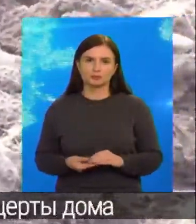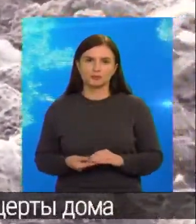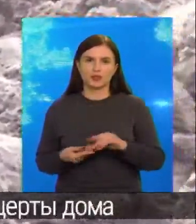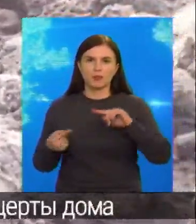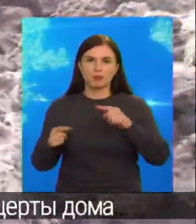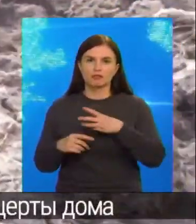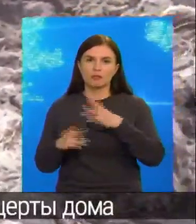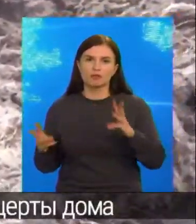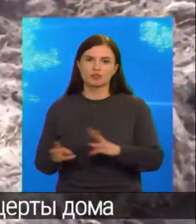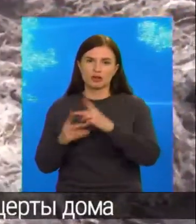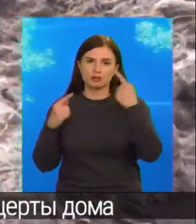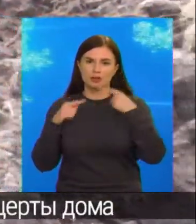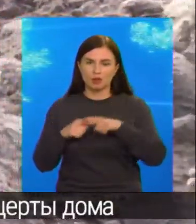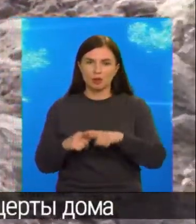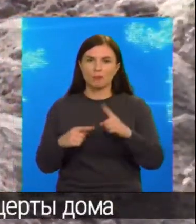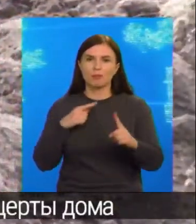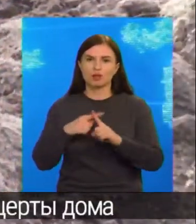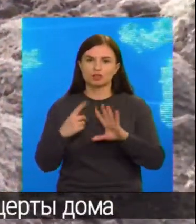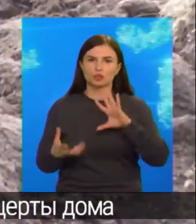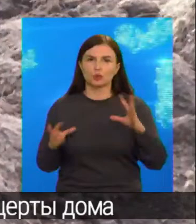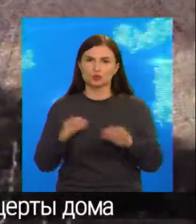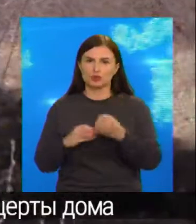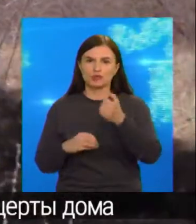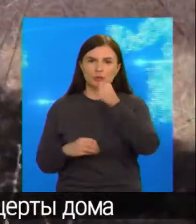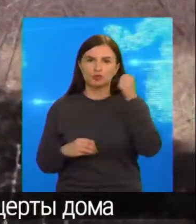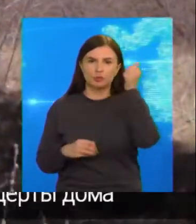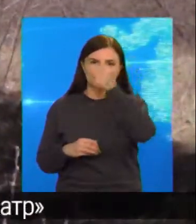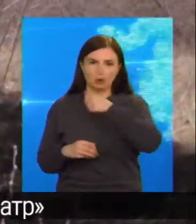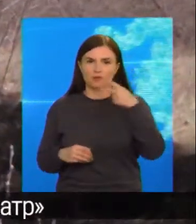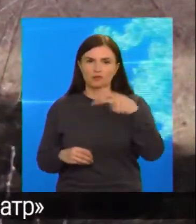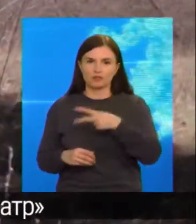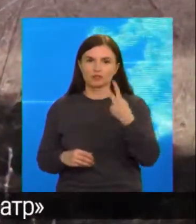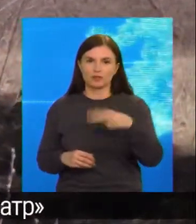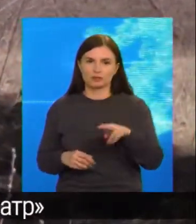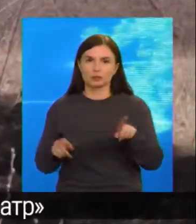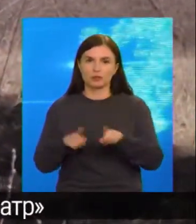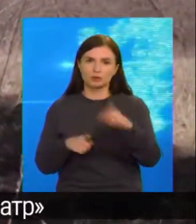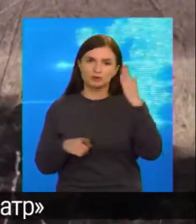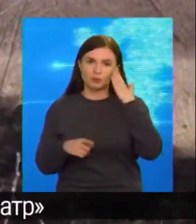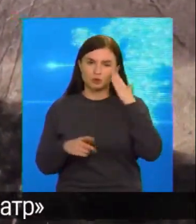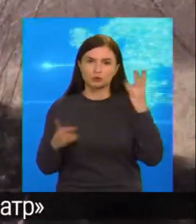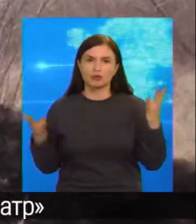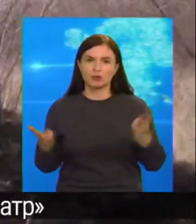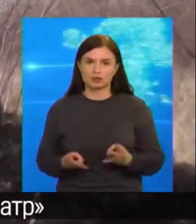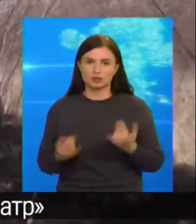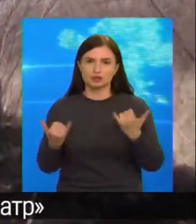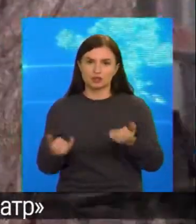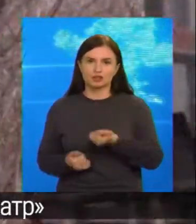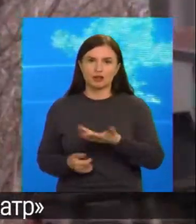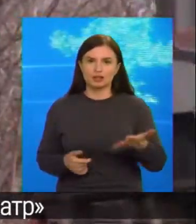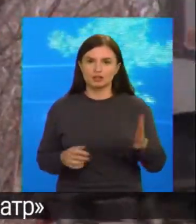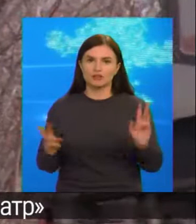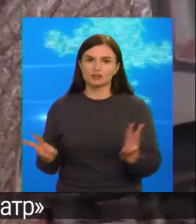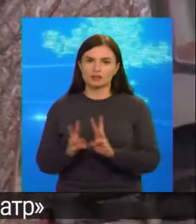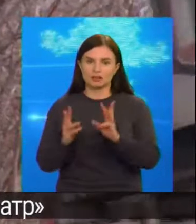Антипожарная технология показала положительные результаты еще в прошлом году. В 2020-м такой способ стал необходимостью. Сейчас количество